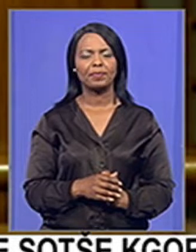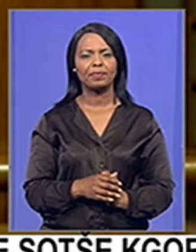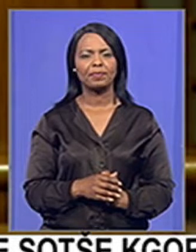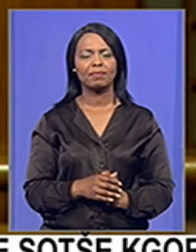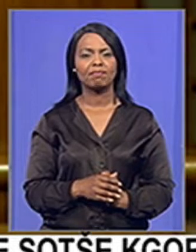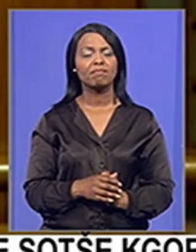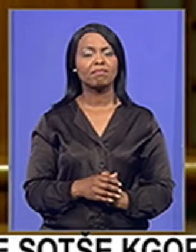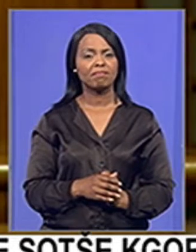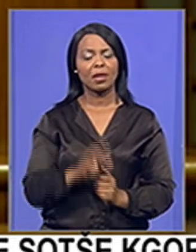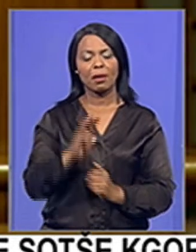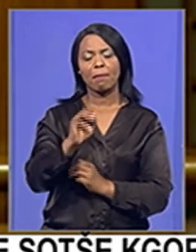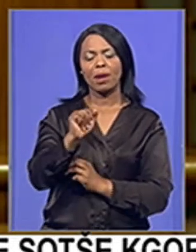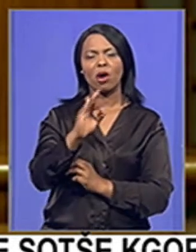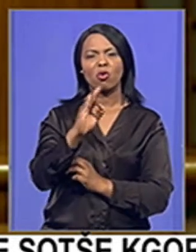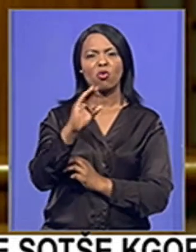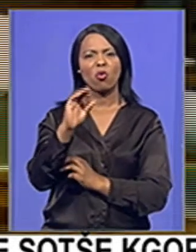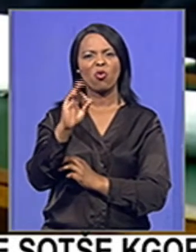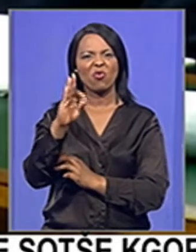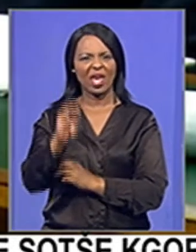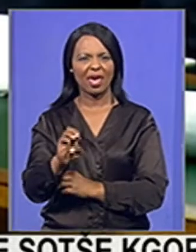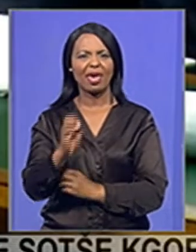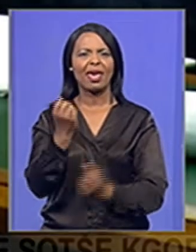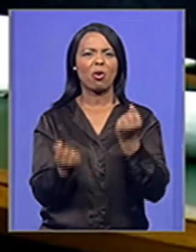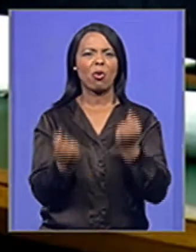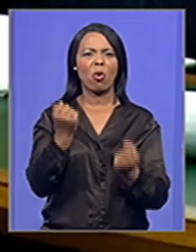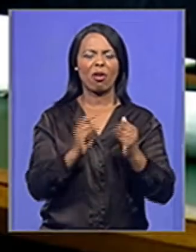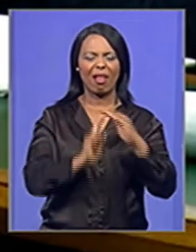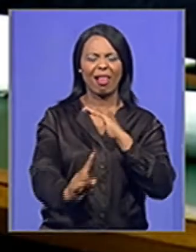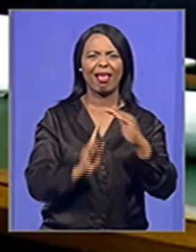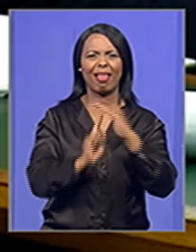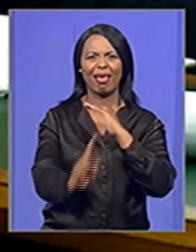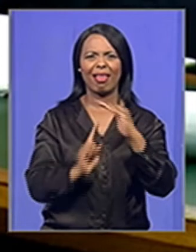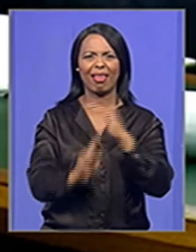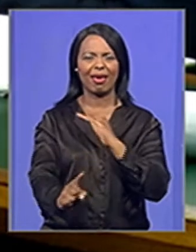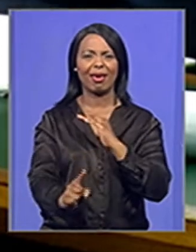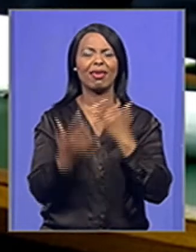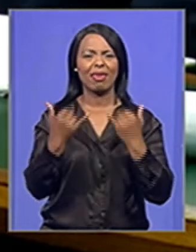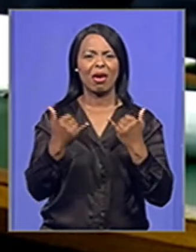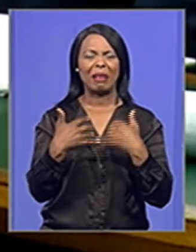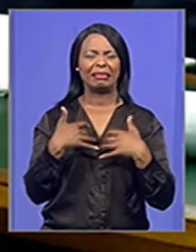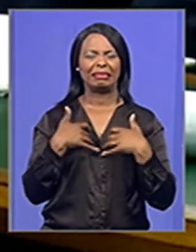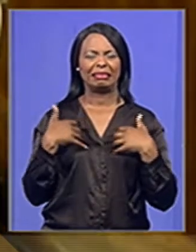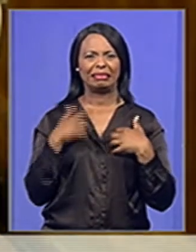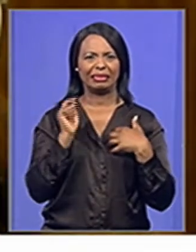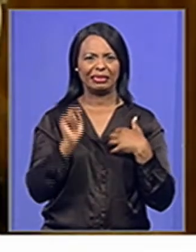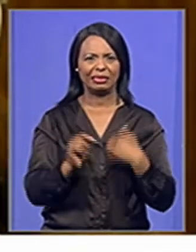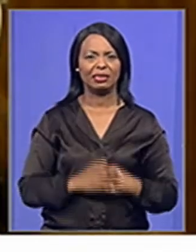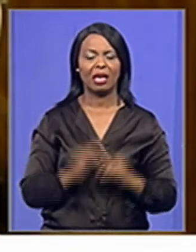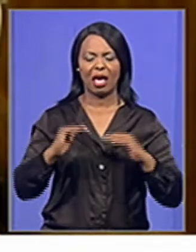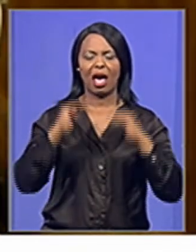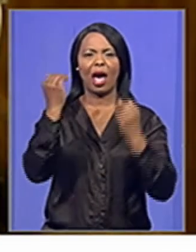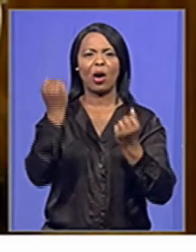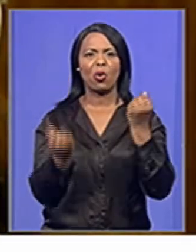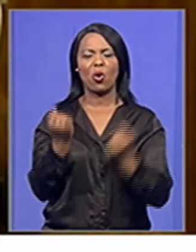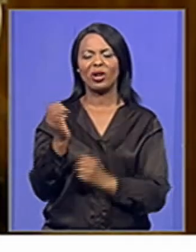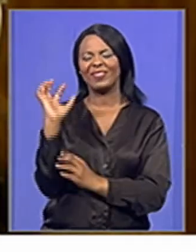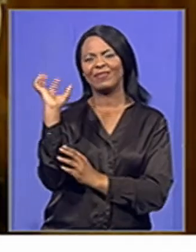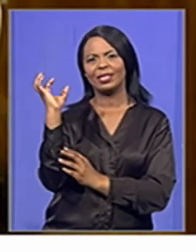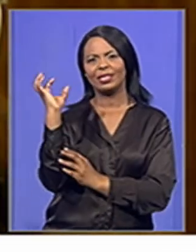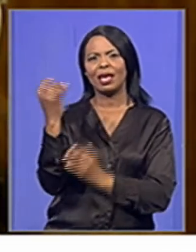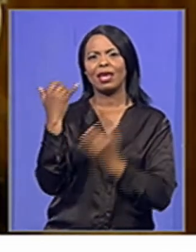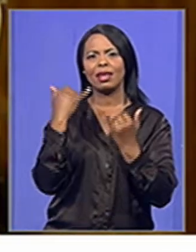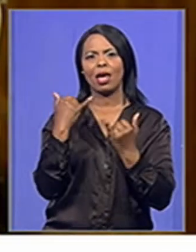Ntwa ya makhufe makgotleng a dinyewe e tsositse maikutlo a fapaneng. Lekgotla le phahameng la dinyewe Free State le phatlaladitse kontraka e